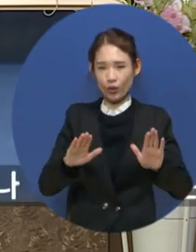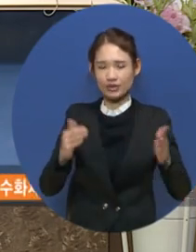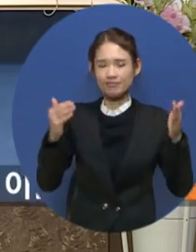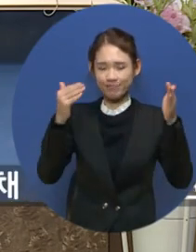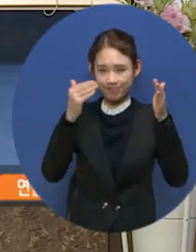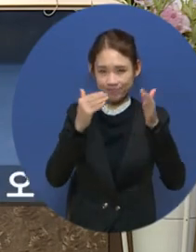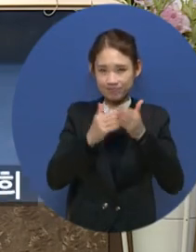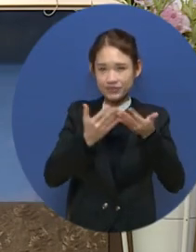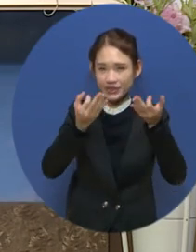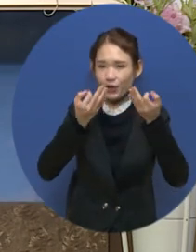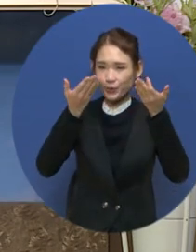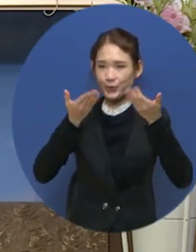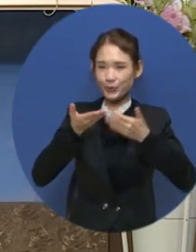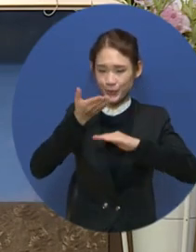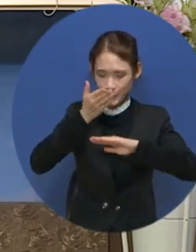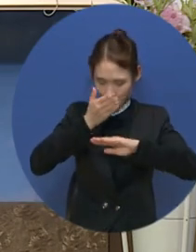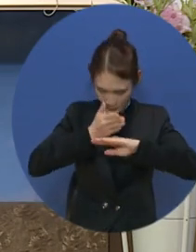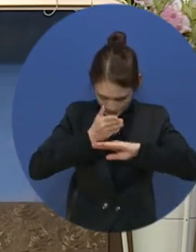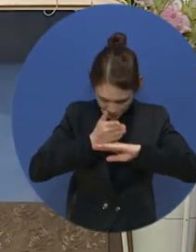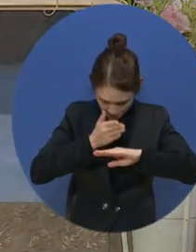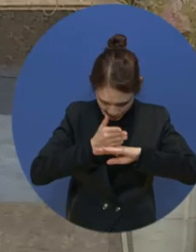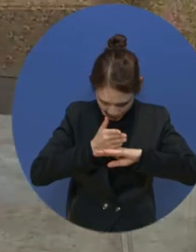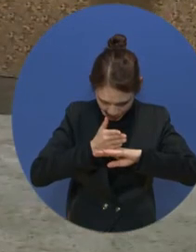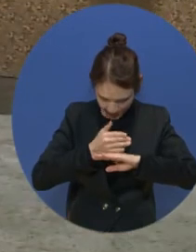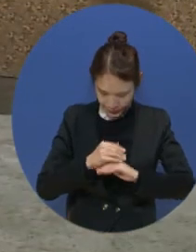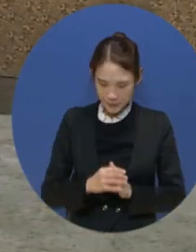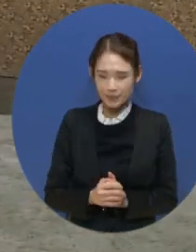여기까지입니다 시청해 주신 여러분 고맙습니다